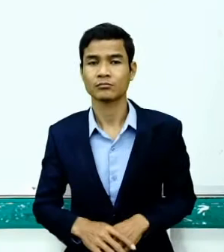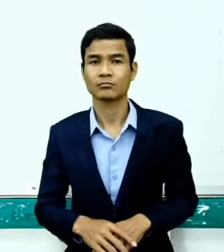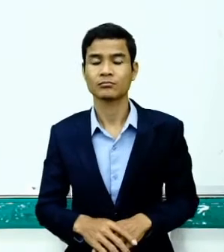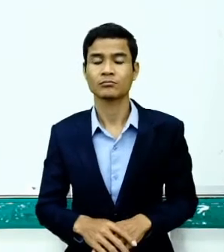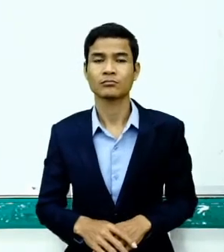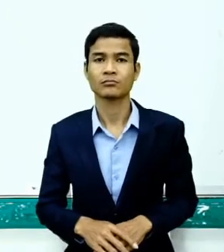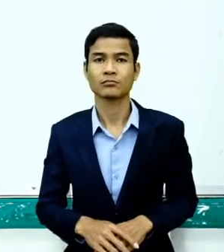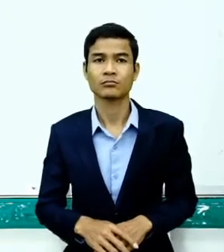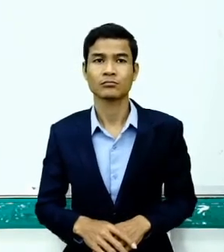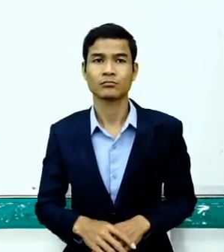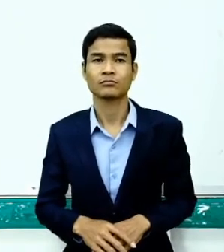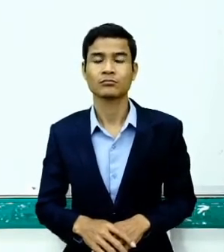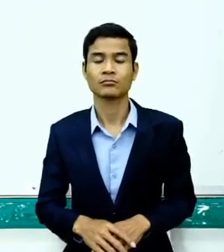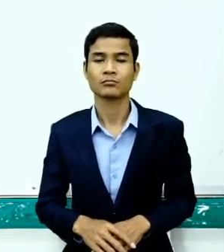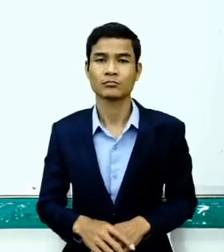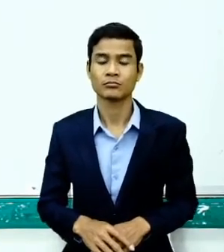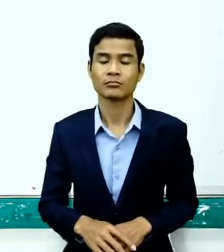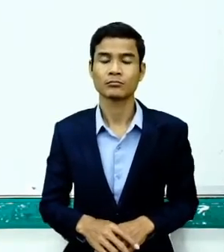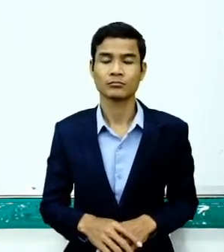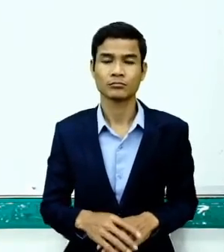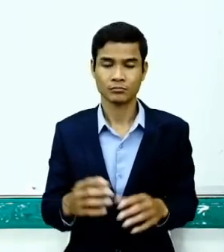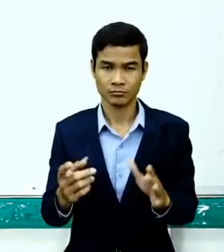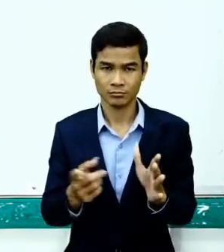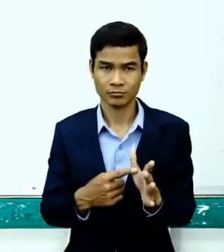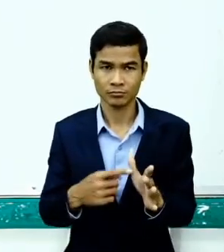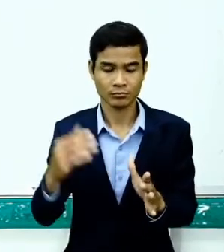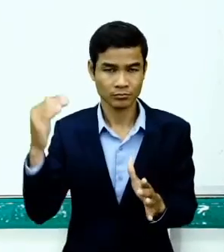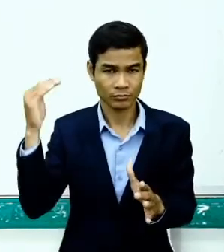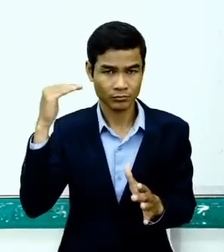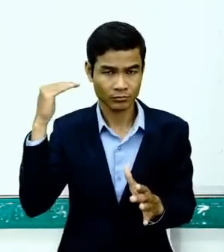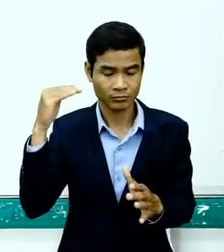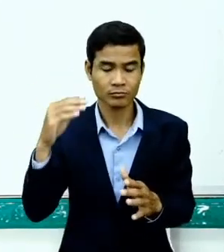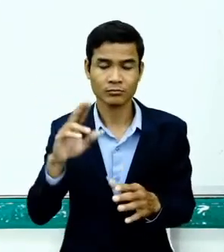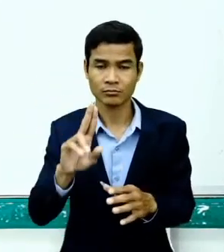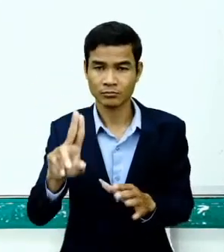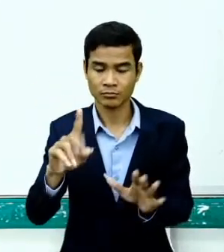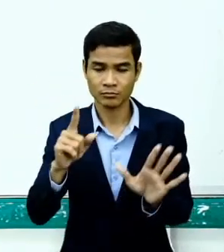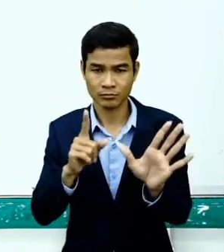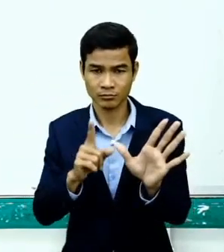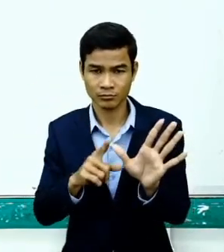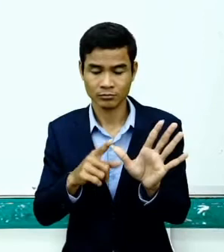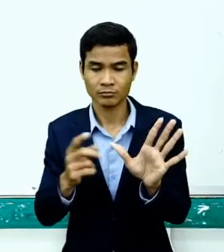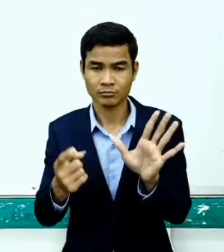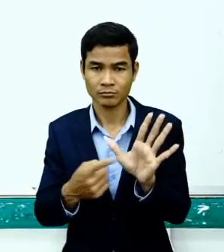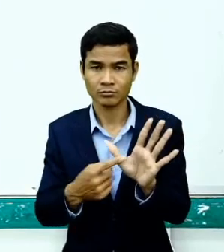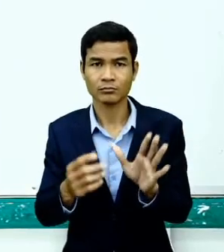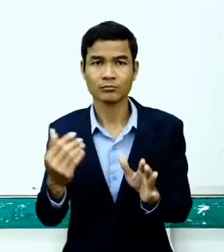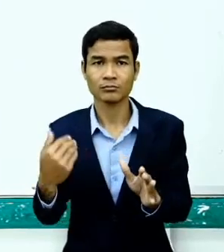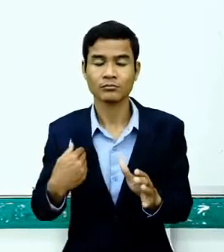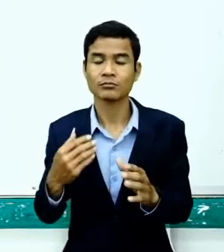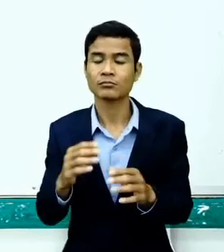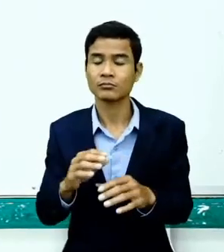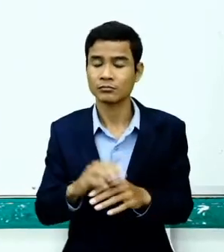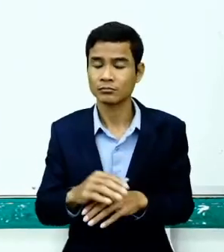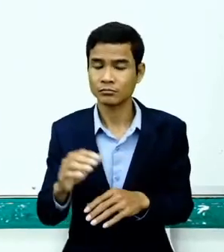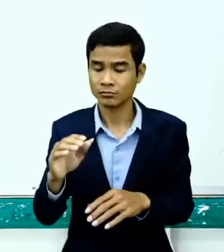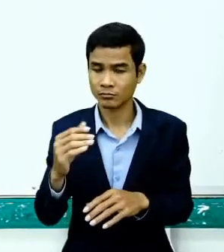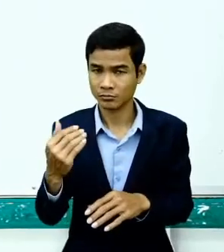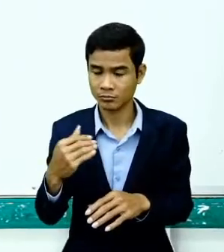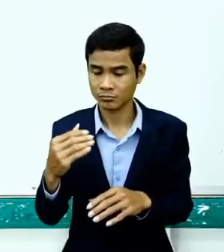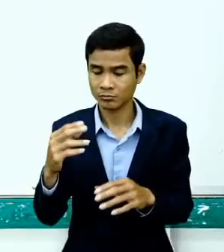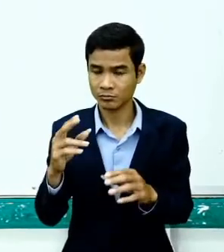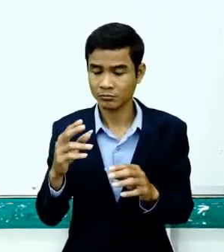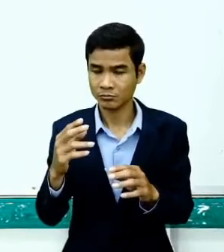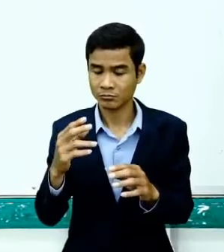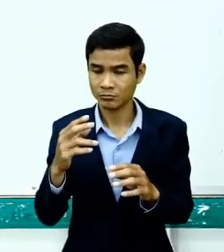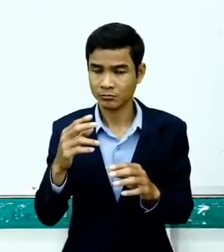ស្រៈអេមួយទៀតគឺសចាសអីអញ្ចឹងយើងរៀនសាក់ចំនួន2គឺស្រៈអាសអ៊ី